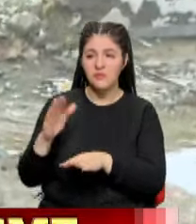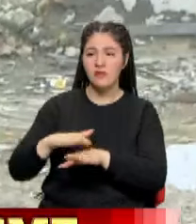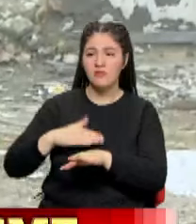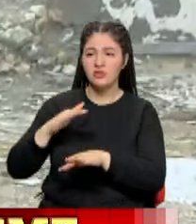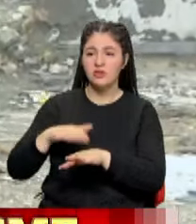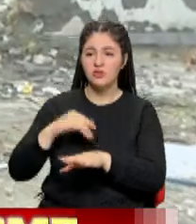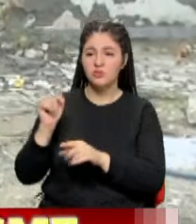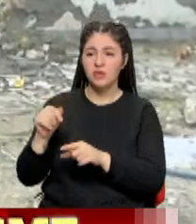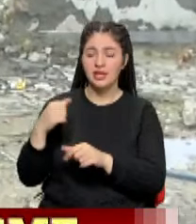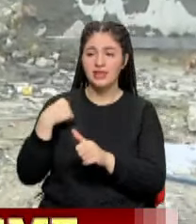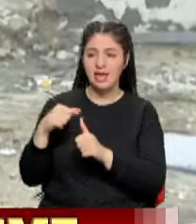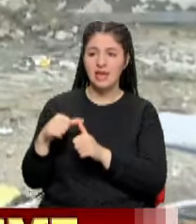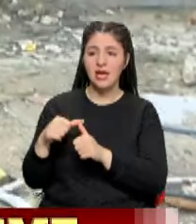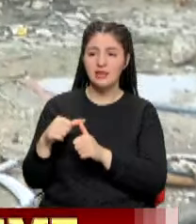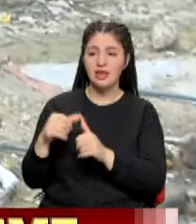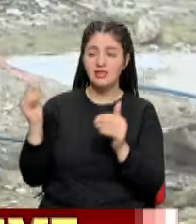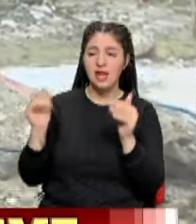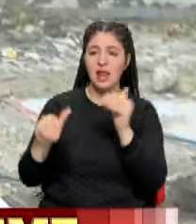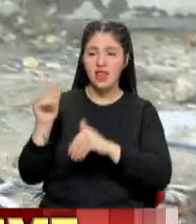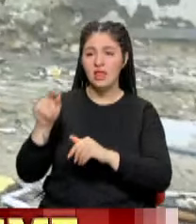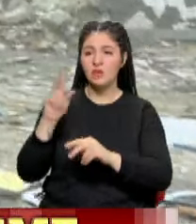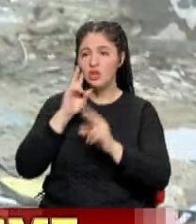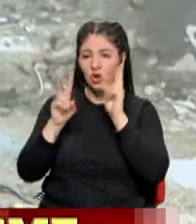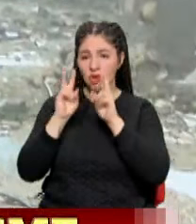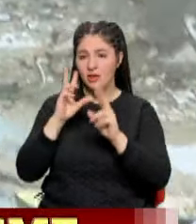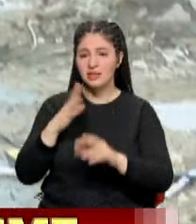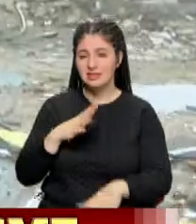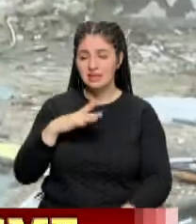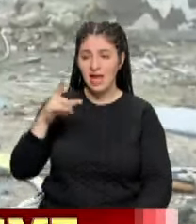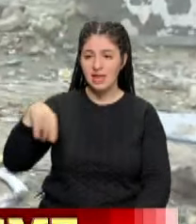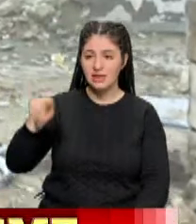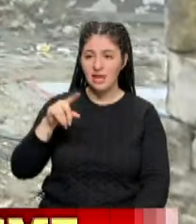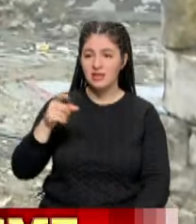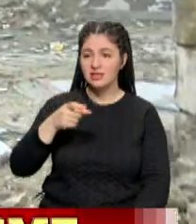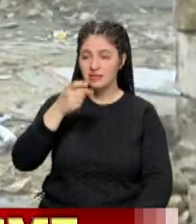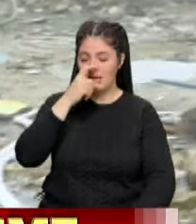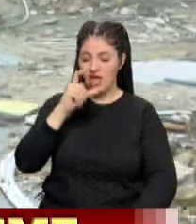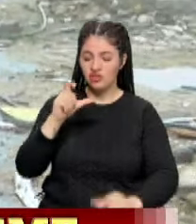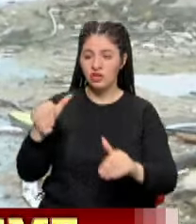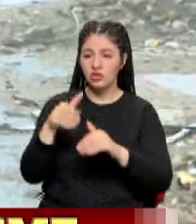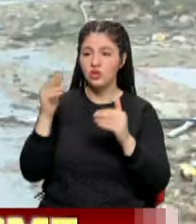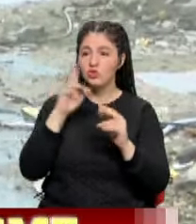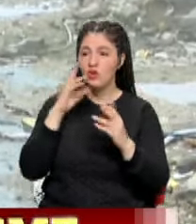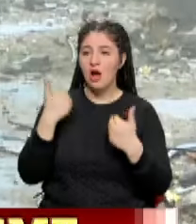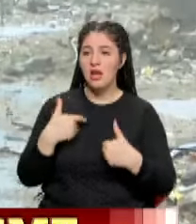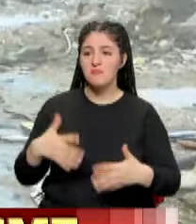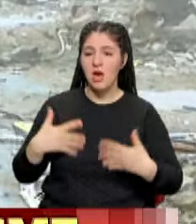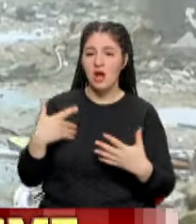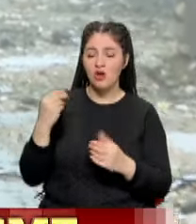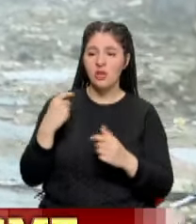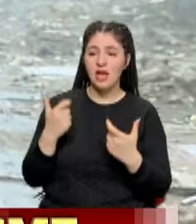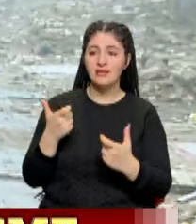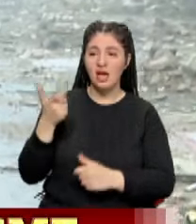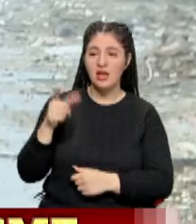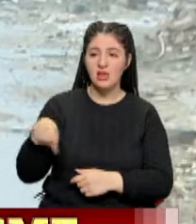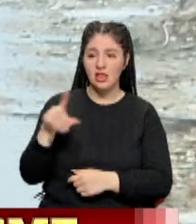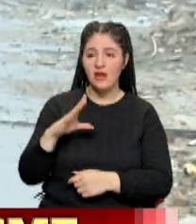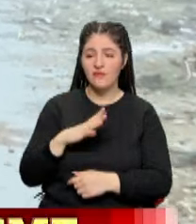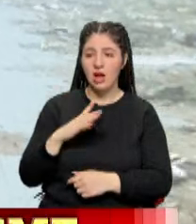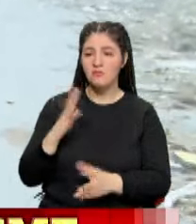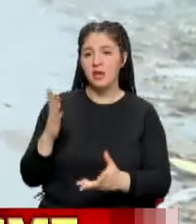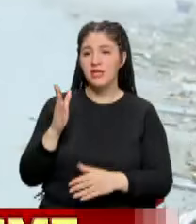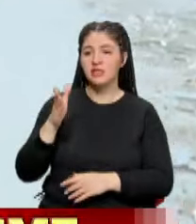da buraya tekrardan gelenler, burayı görmek isteyenler, Saray Caddesi'nin son halini merak eden Hataylılar var. Belki